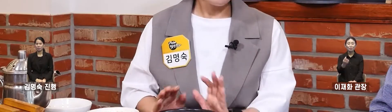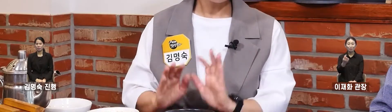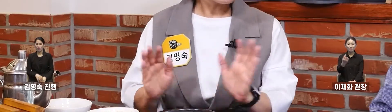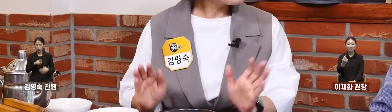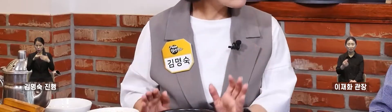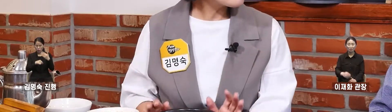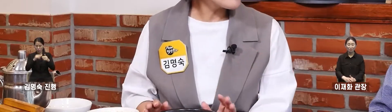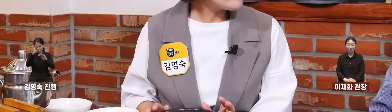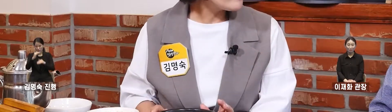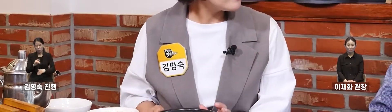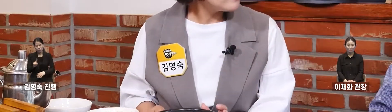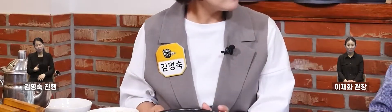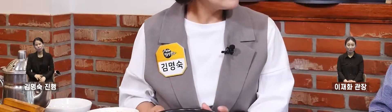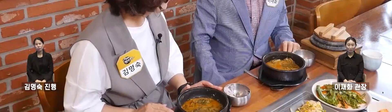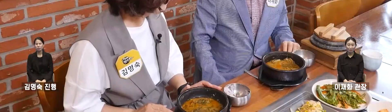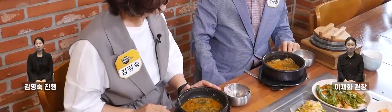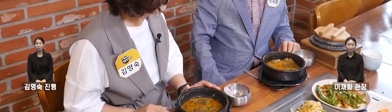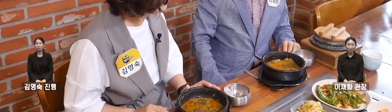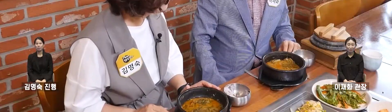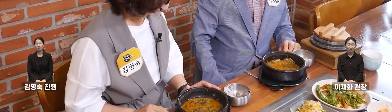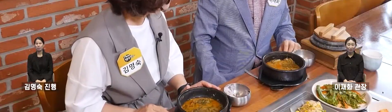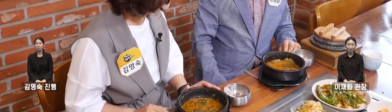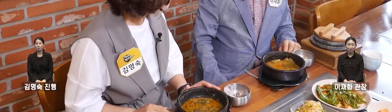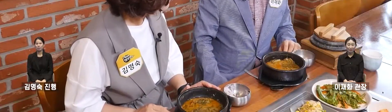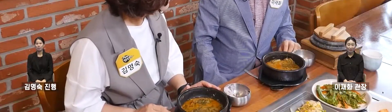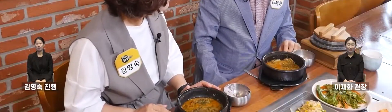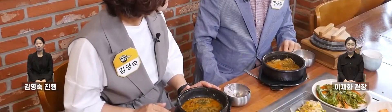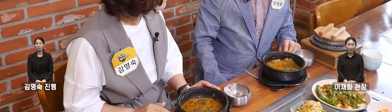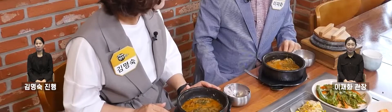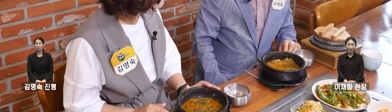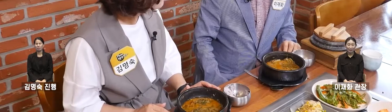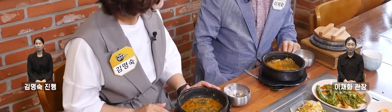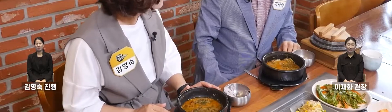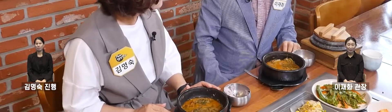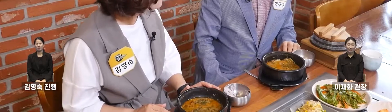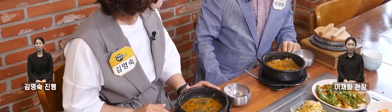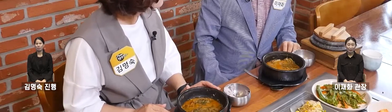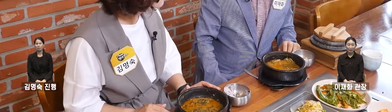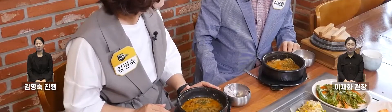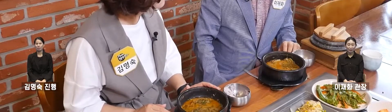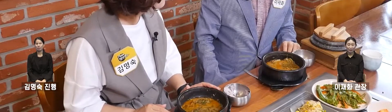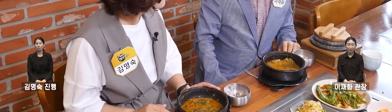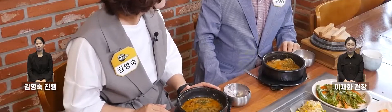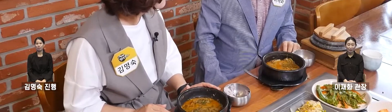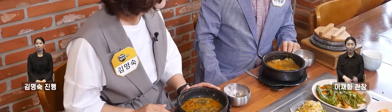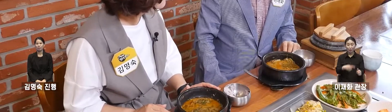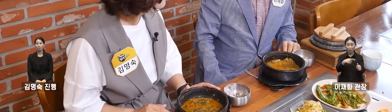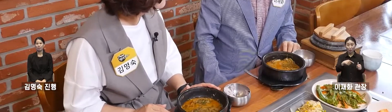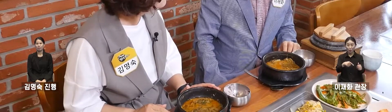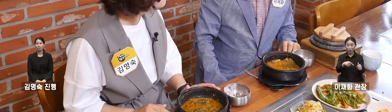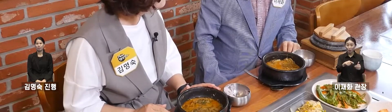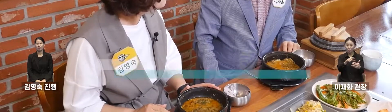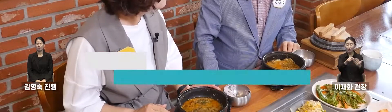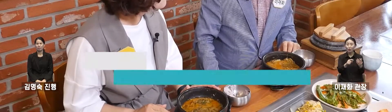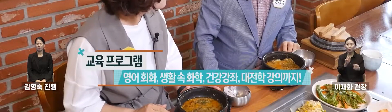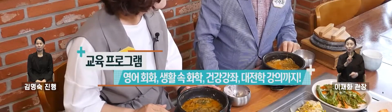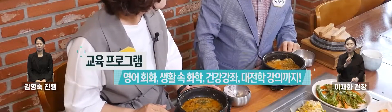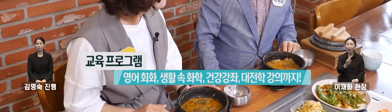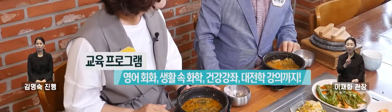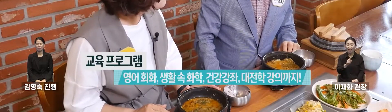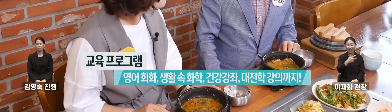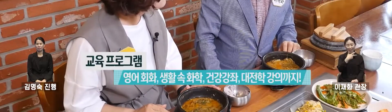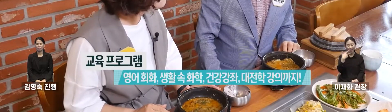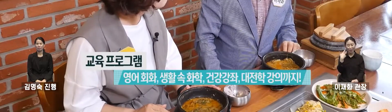맞습니다. 어떤 프로그램들이 있나요? 네, 저희들은 이제 교육 프로그램으로는 뭐